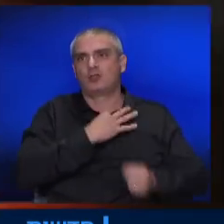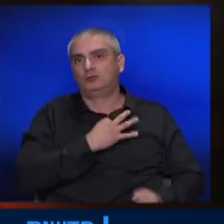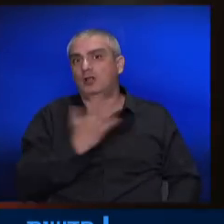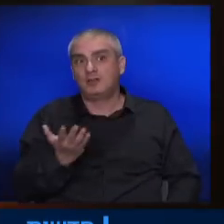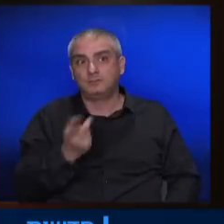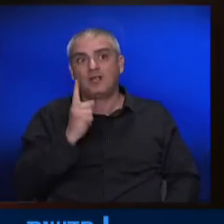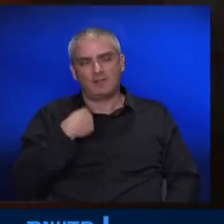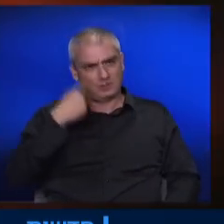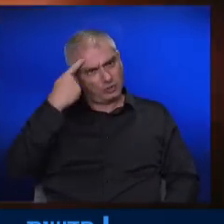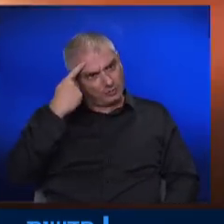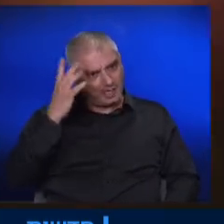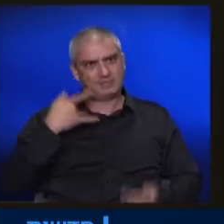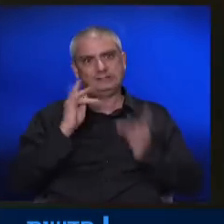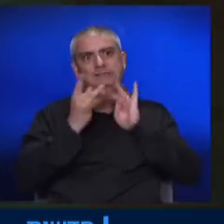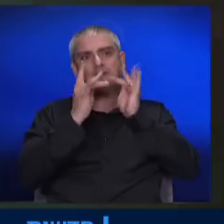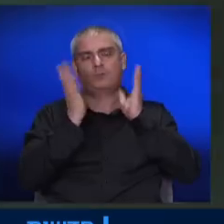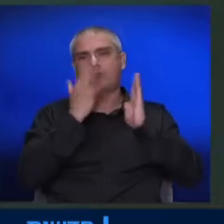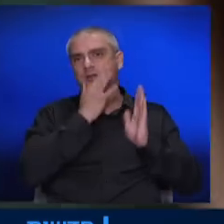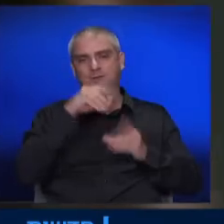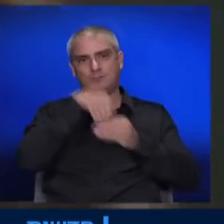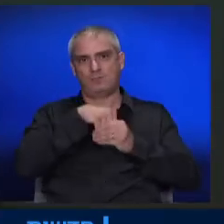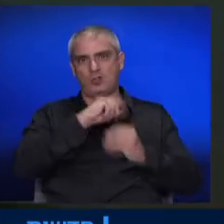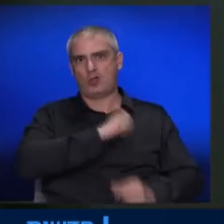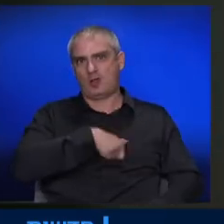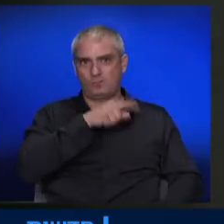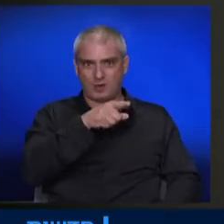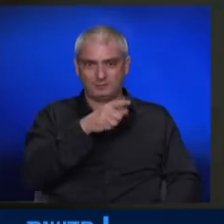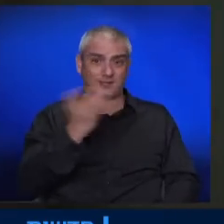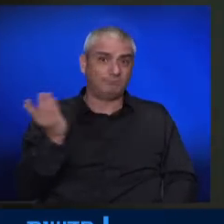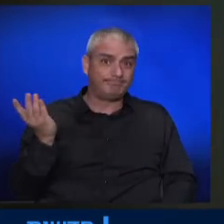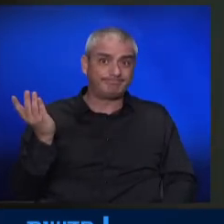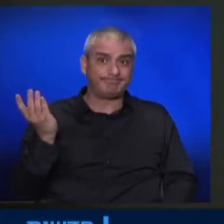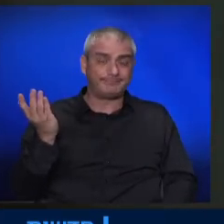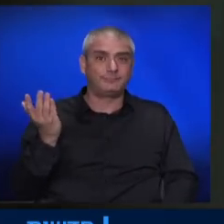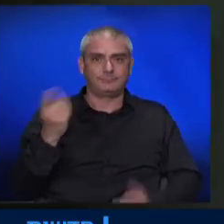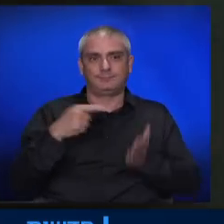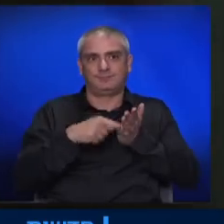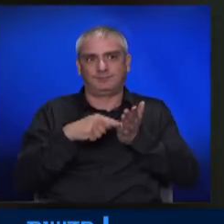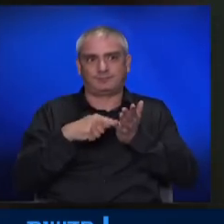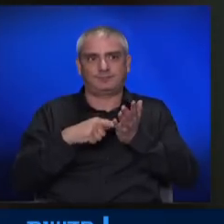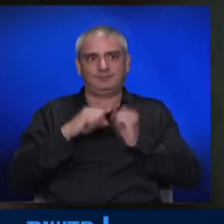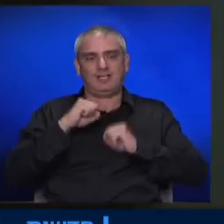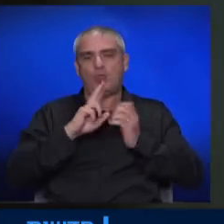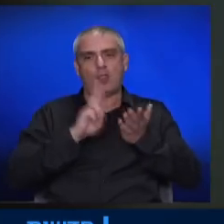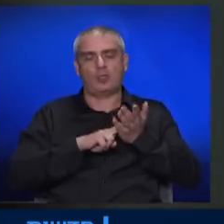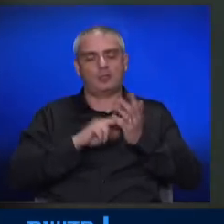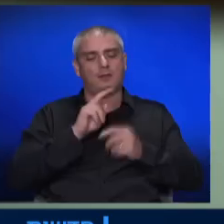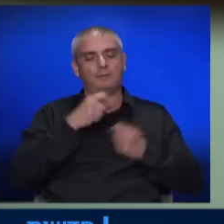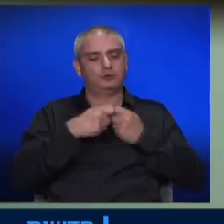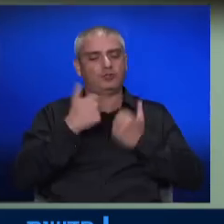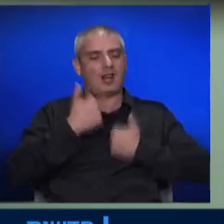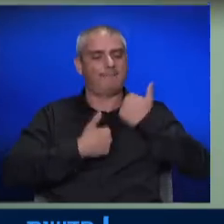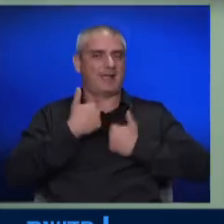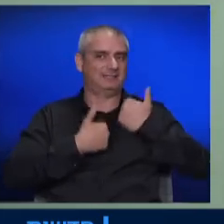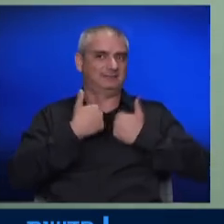לי סכסוכים מאוד רציניים במועצה, על רקע התנהלות לא נכונה בנושאים של מחוזים.